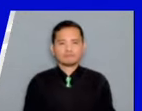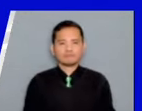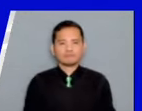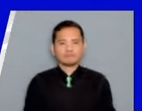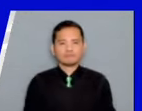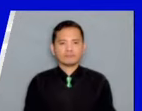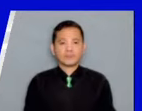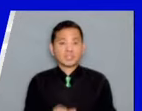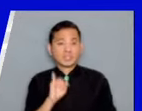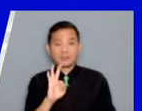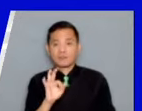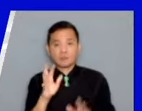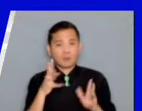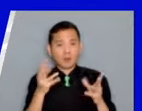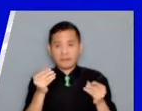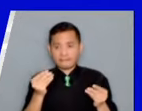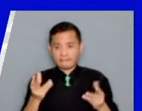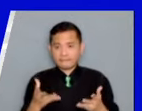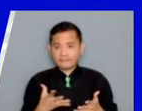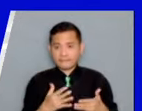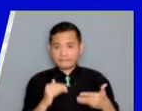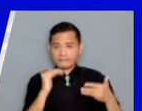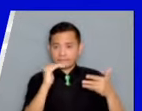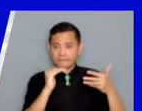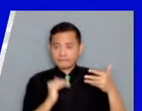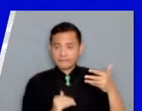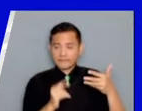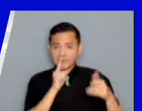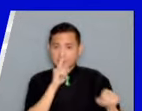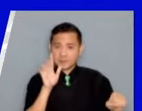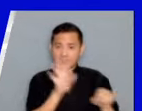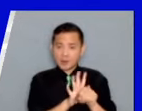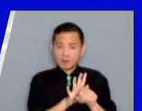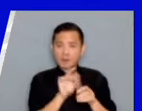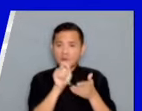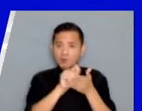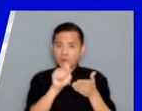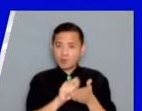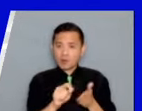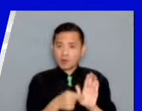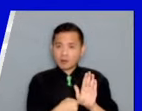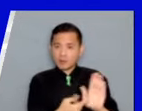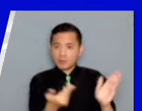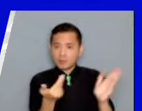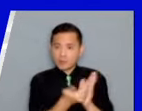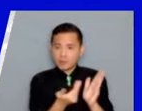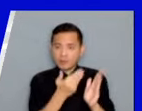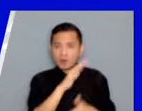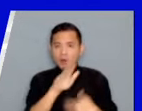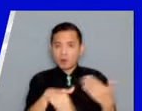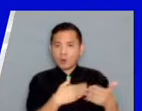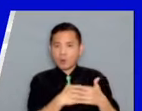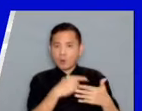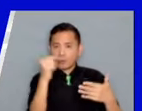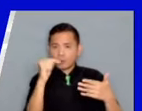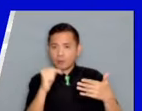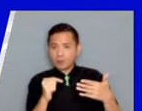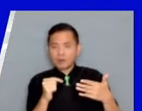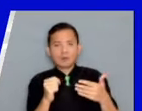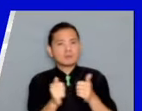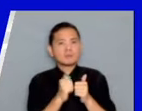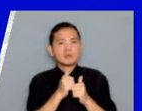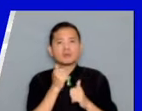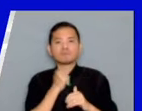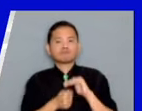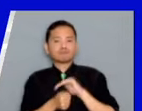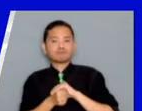ninyo magbibigay sa akin in a written form ang mga kondisyones na ito, hindi po nyo makikita ang pagmumukha ko.